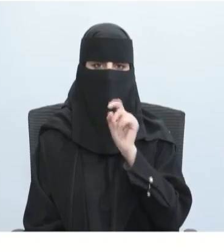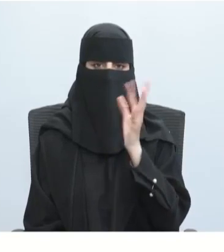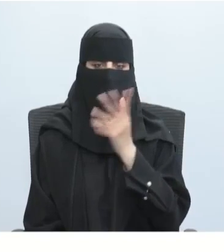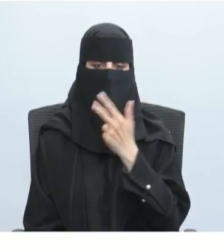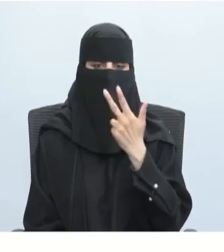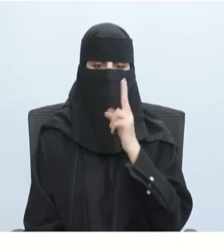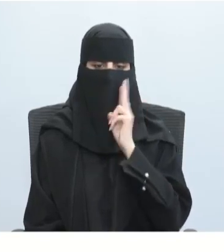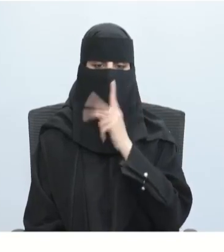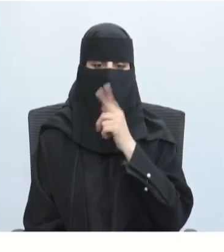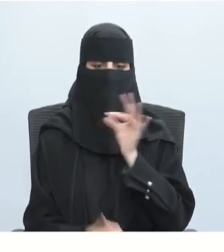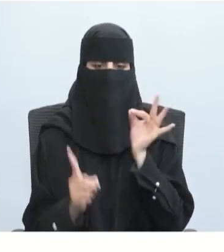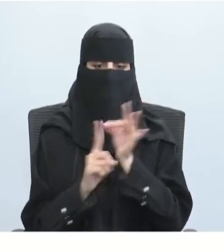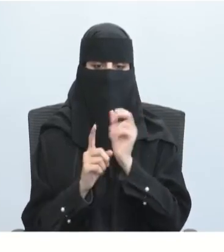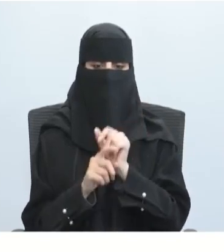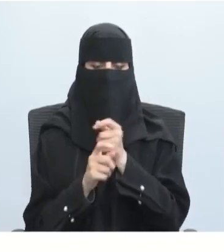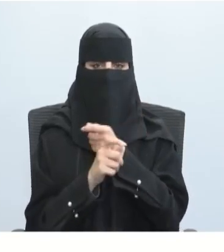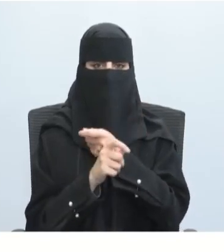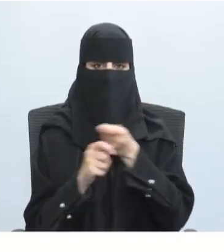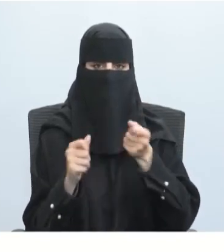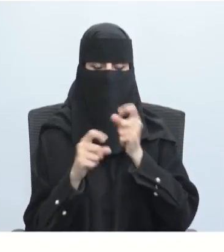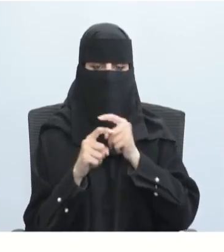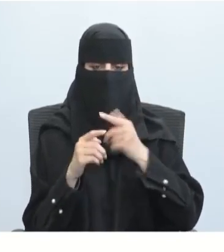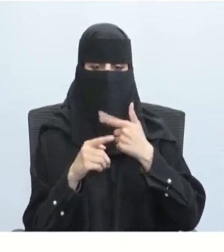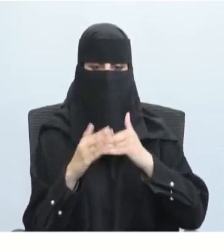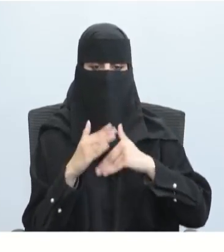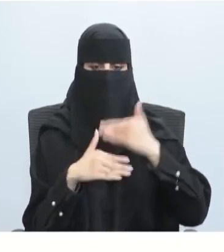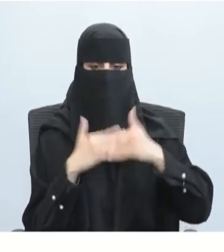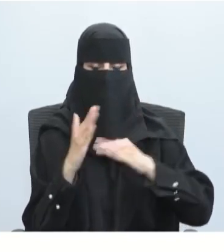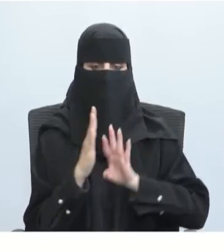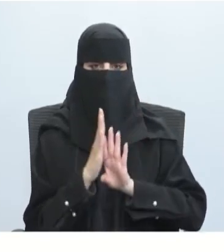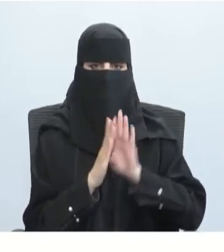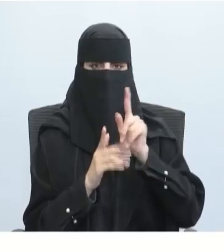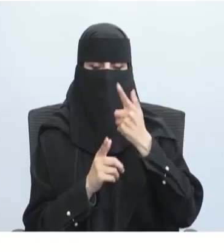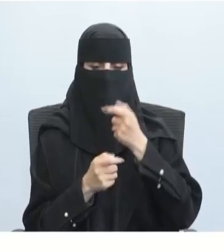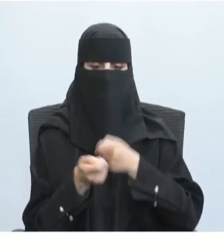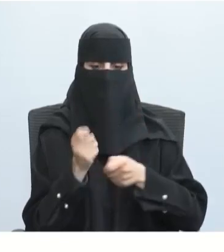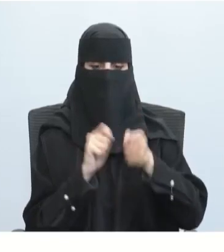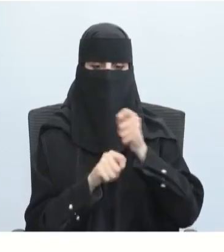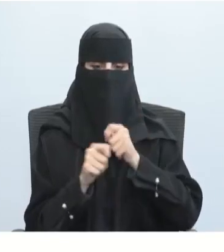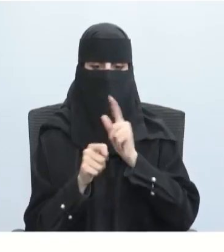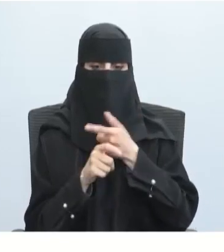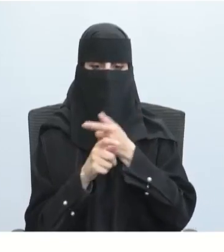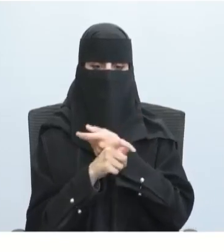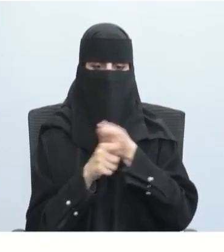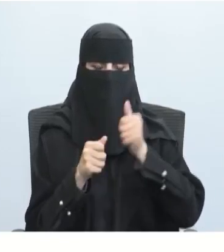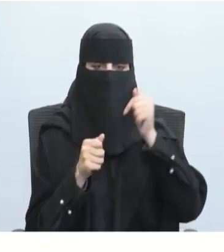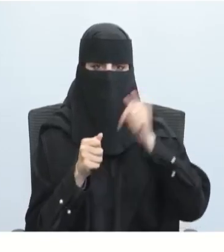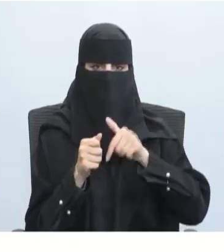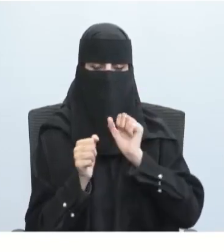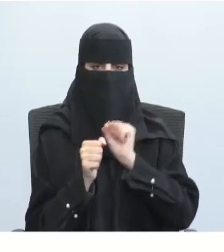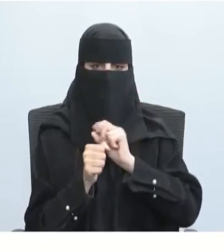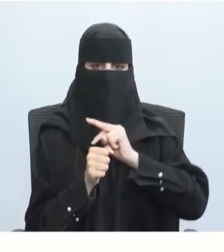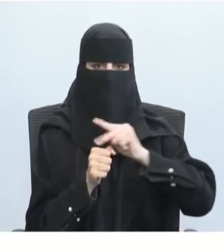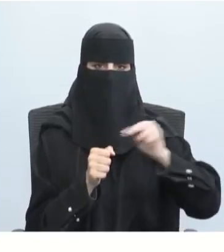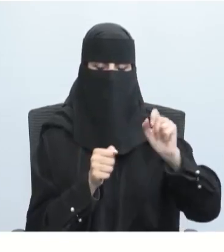ليست اكبر من القيمه المستقبليه السؤال الثامن لتحديد نوع او عفوا نمو مبلغ معين